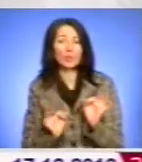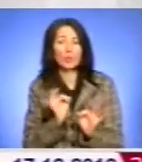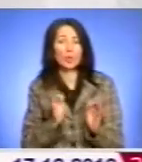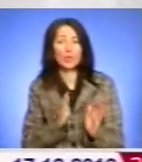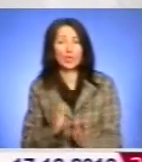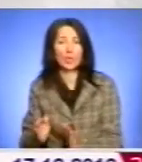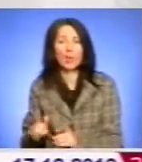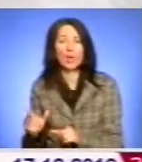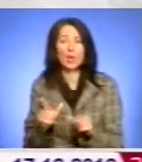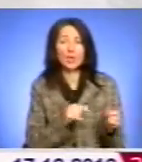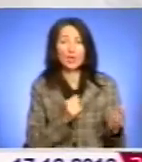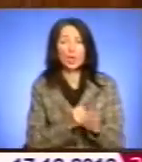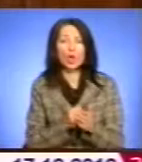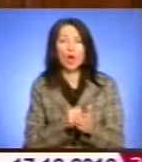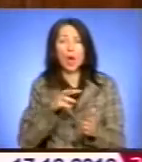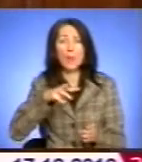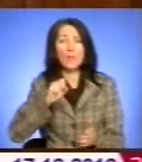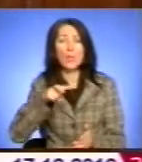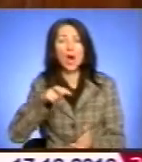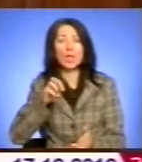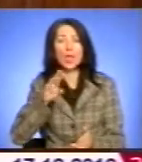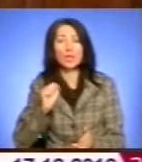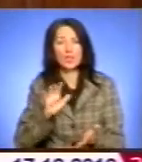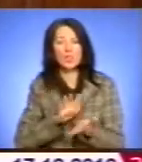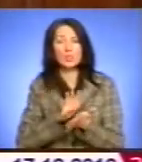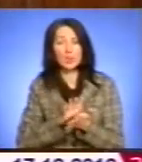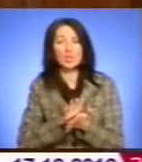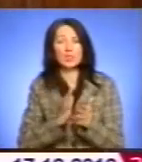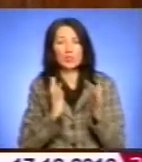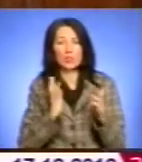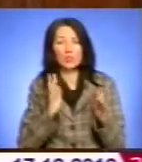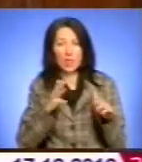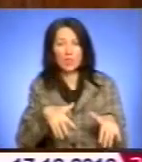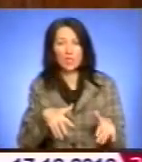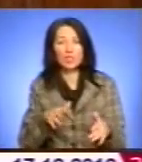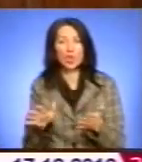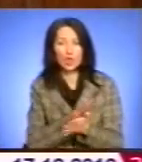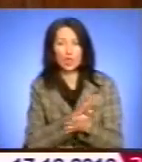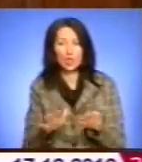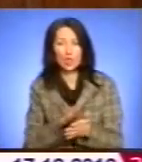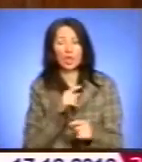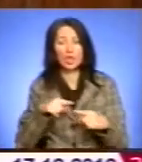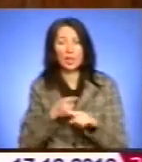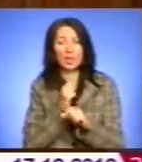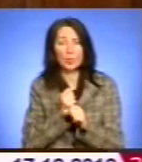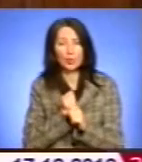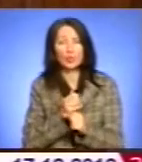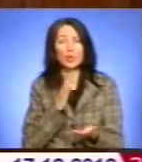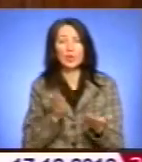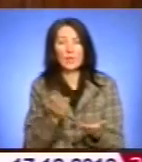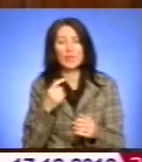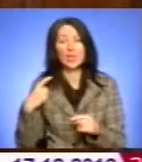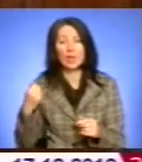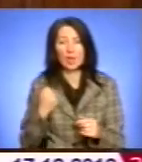Малашівського сміттєзвалища розчищені. Уся задіяна техніка працює, необхідні сили задіяні, навіть військові